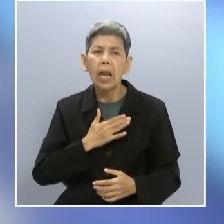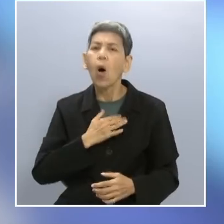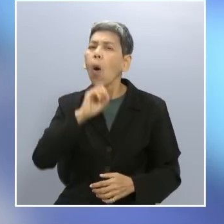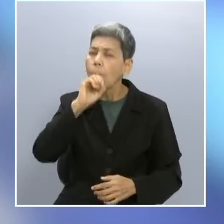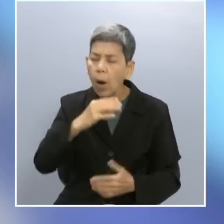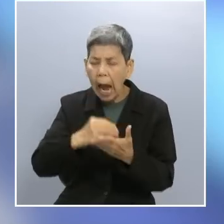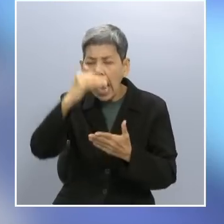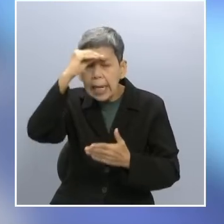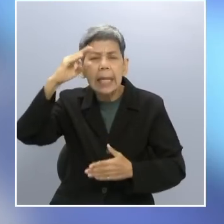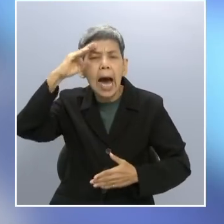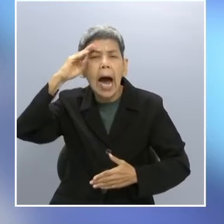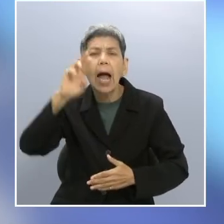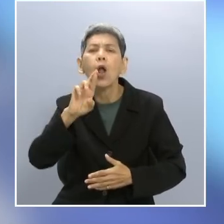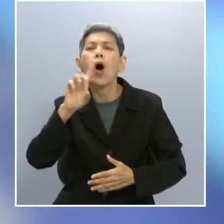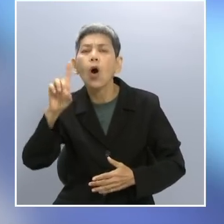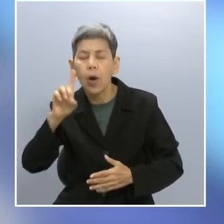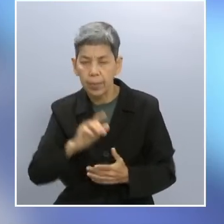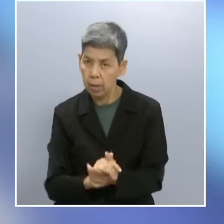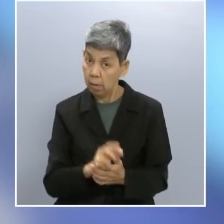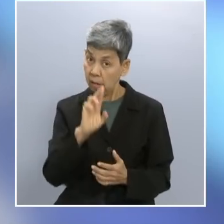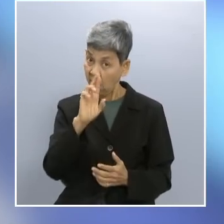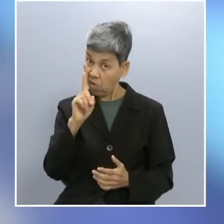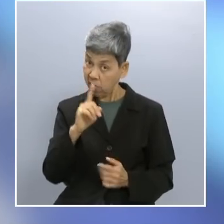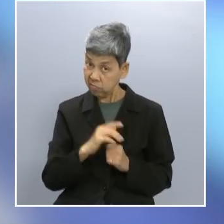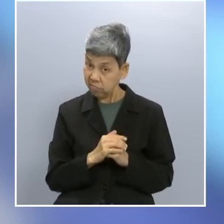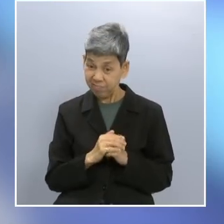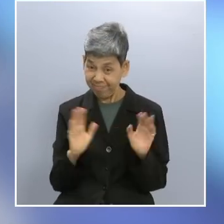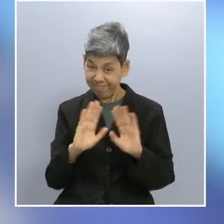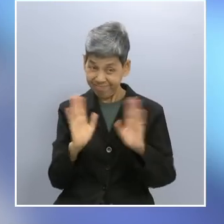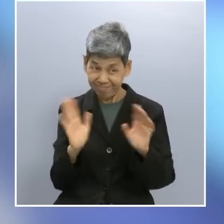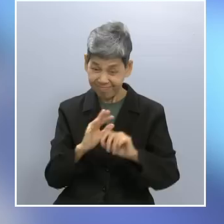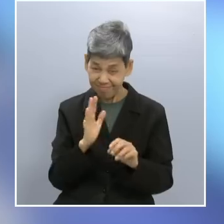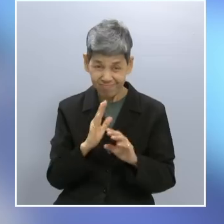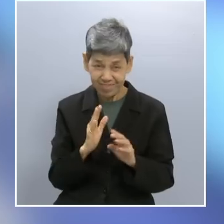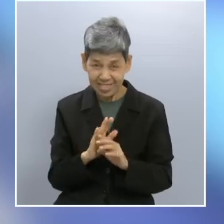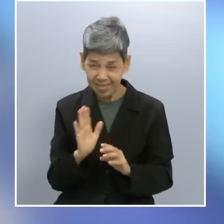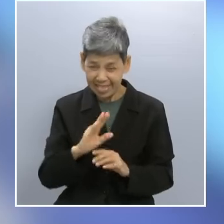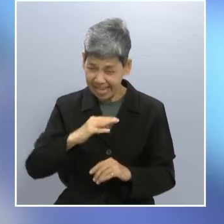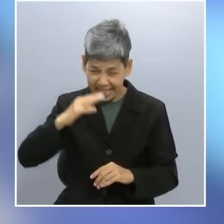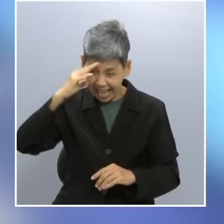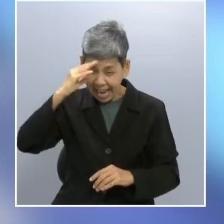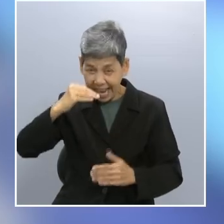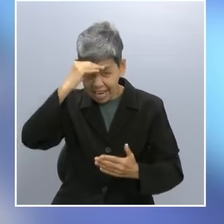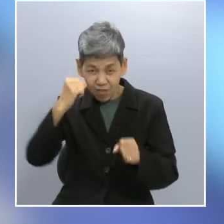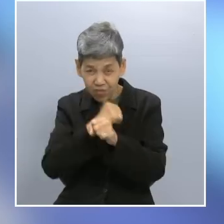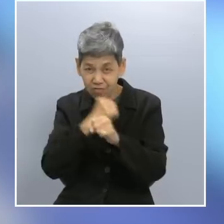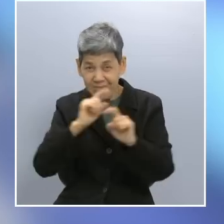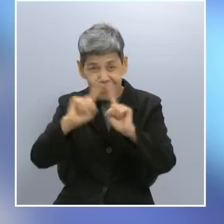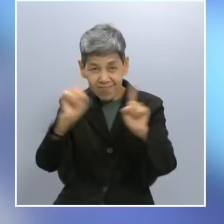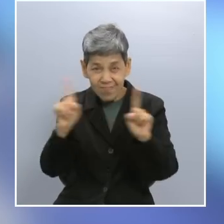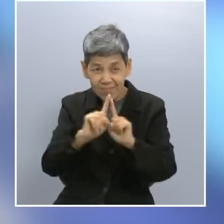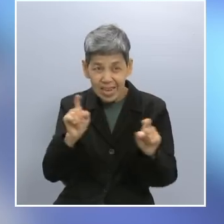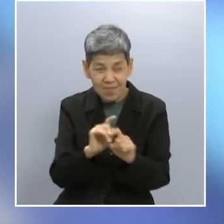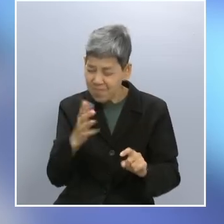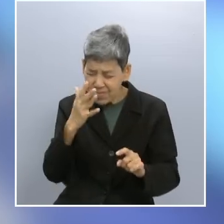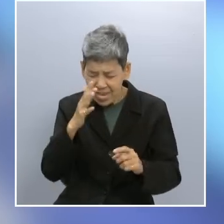นี่ไอ้นี่มันรดหรือพี่หมวยไม่น่าจะใช่นะคะจะไม่มีไม่